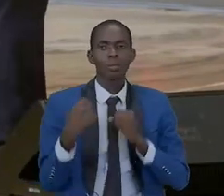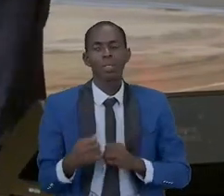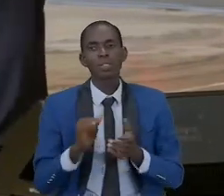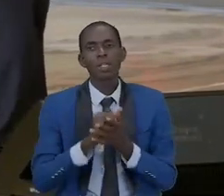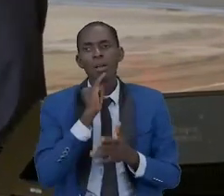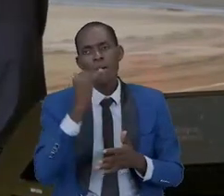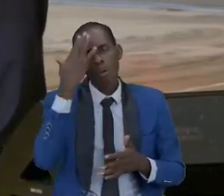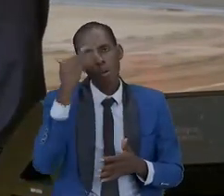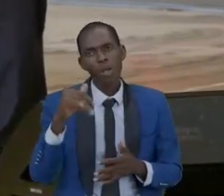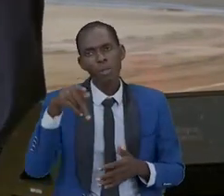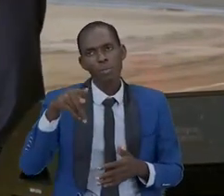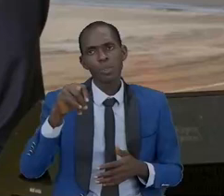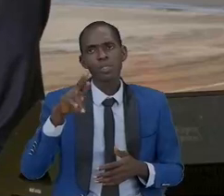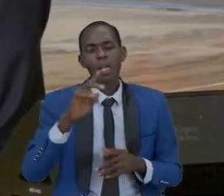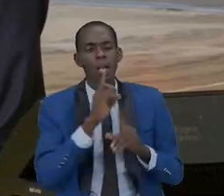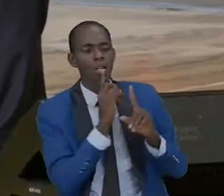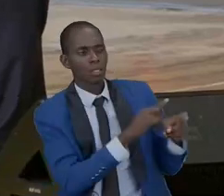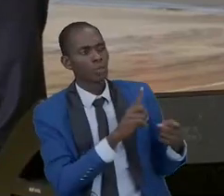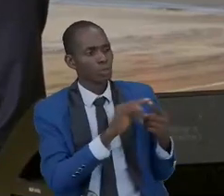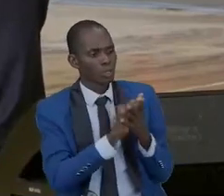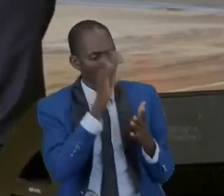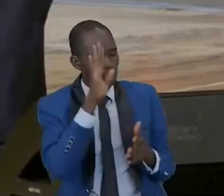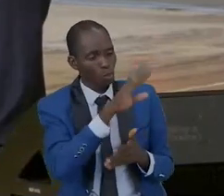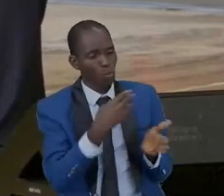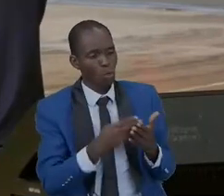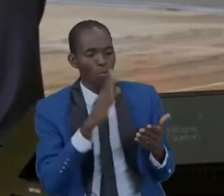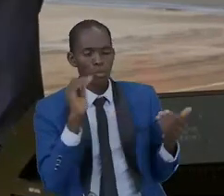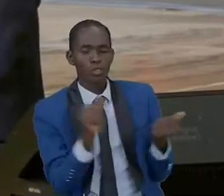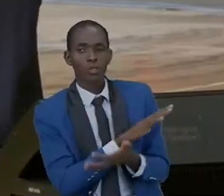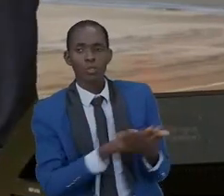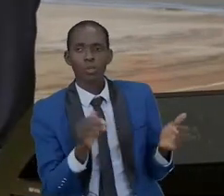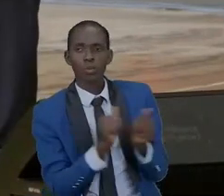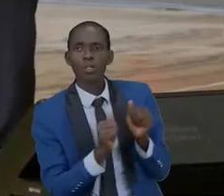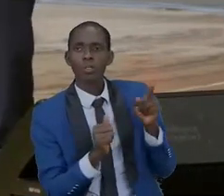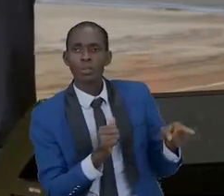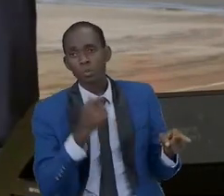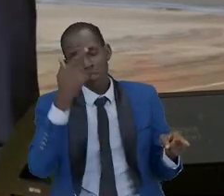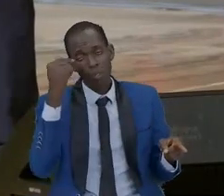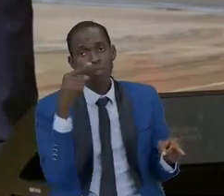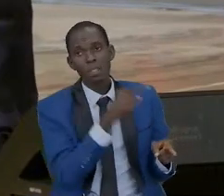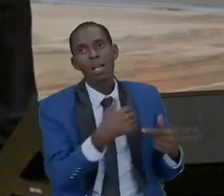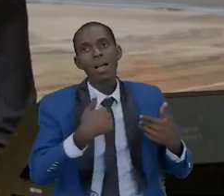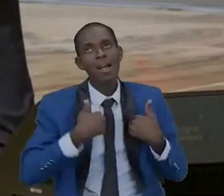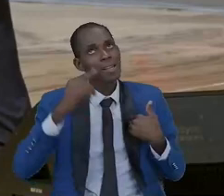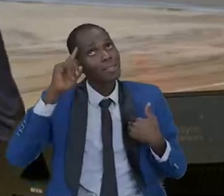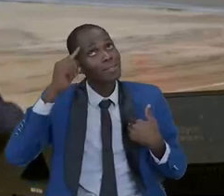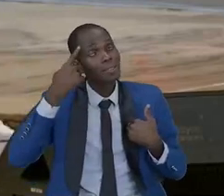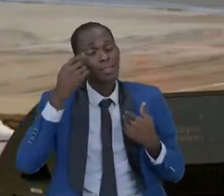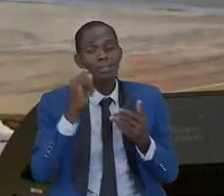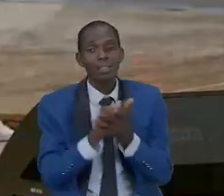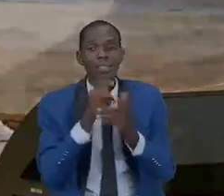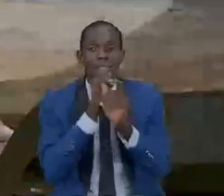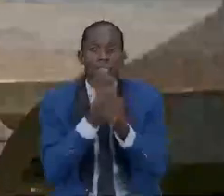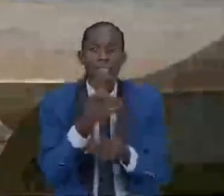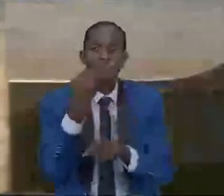Pierre lui dire que ton argent périsse avec toi puisque tu as cru que le don de